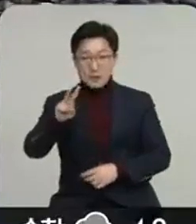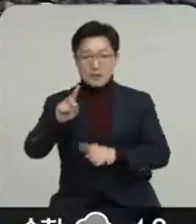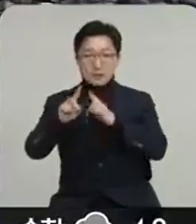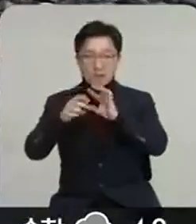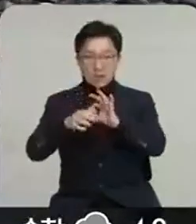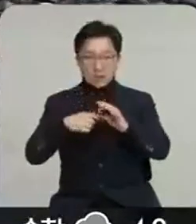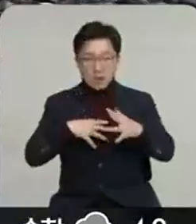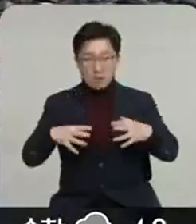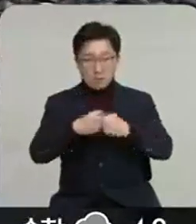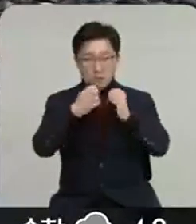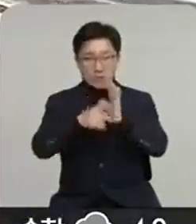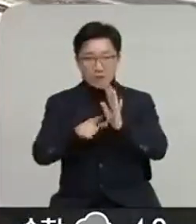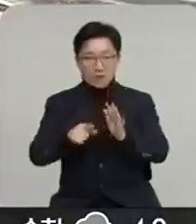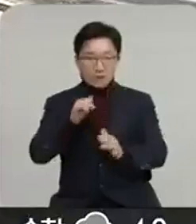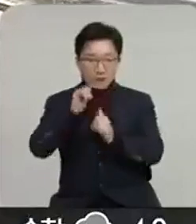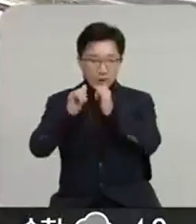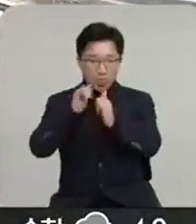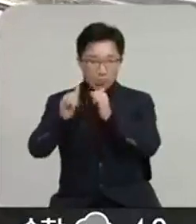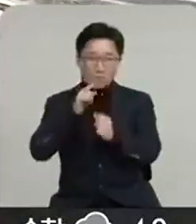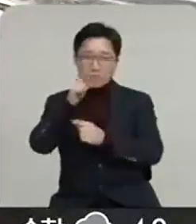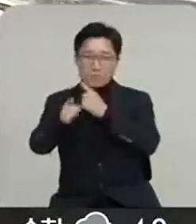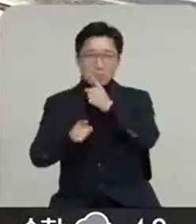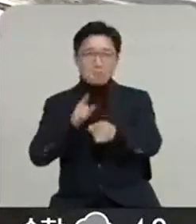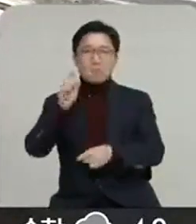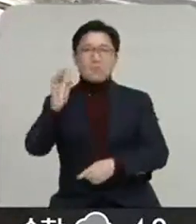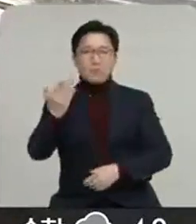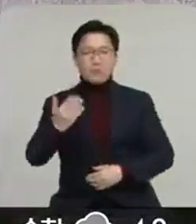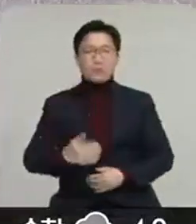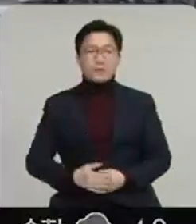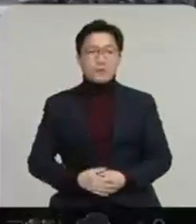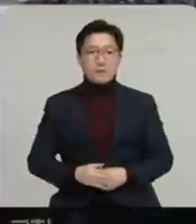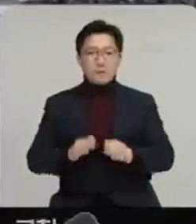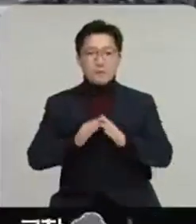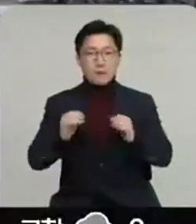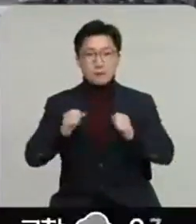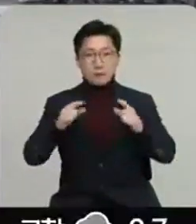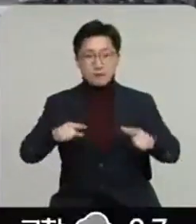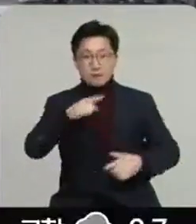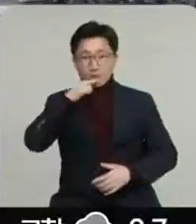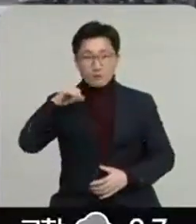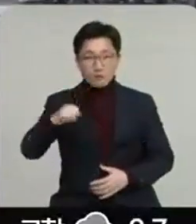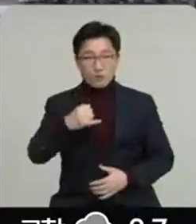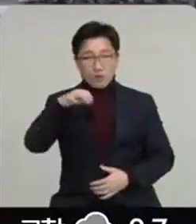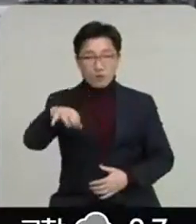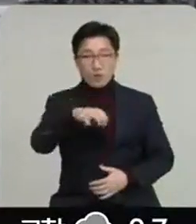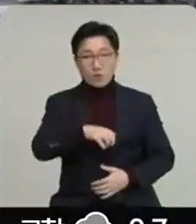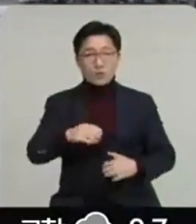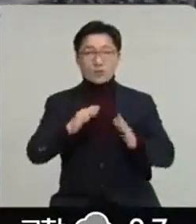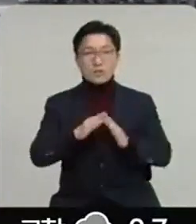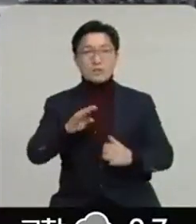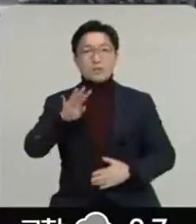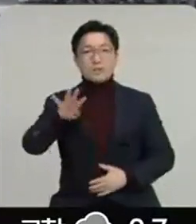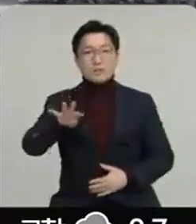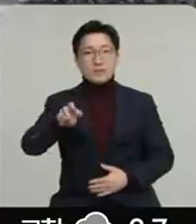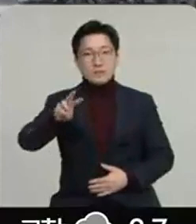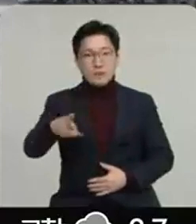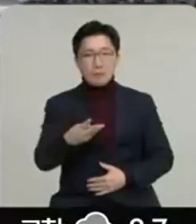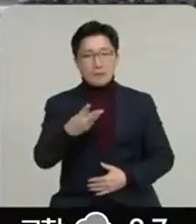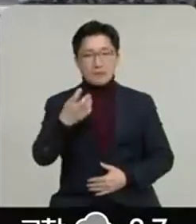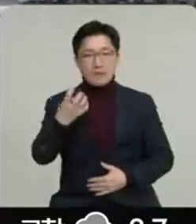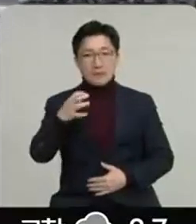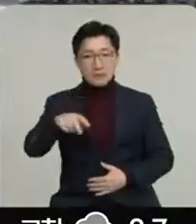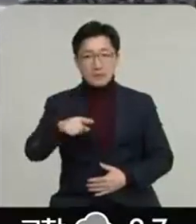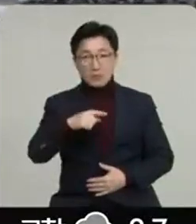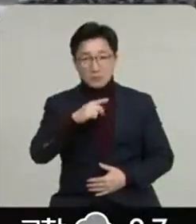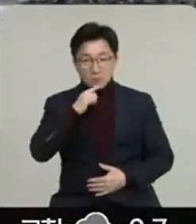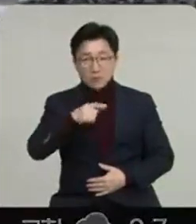눈길 교통사고 신고가 접수됐습니다. 또 전북 순창에서는 마을 두 곳 340여 가구의 수도 공급이